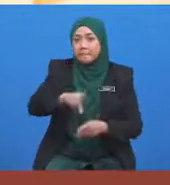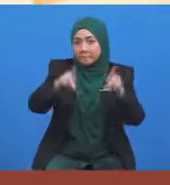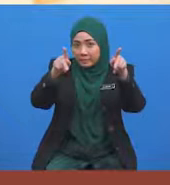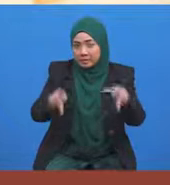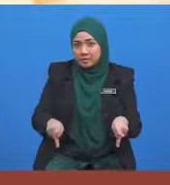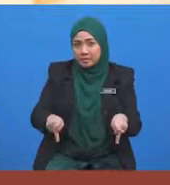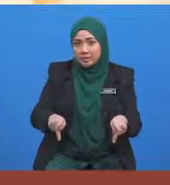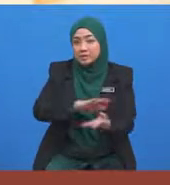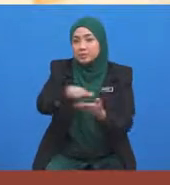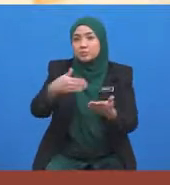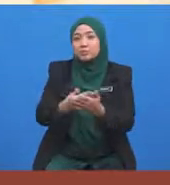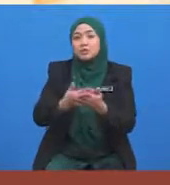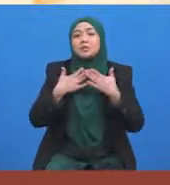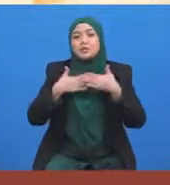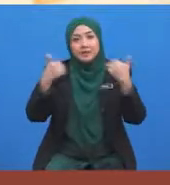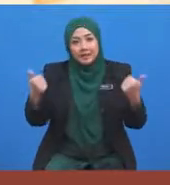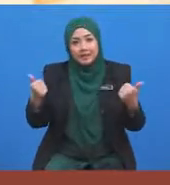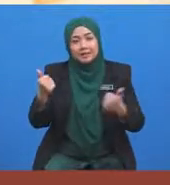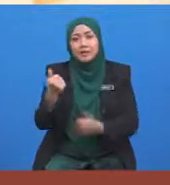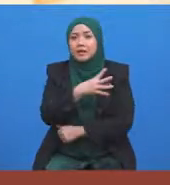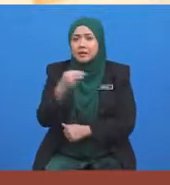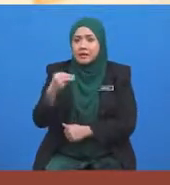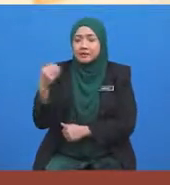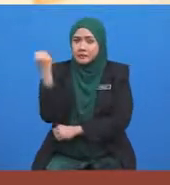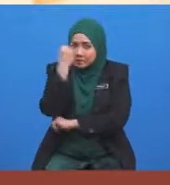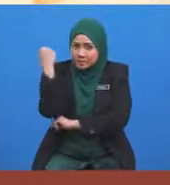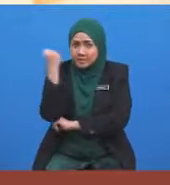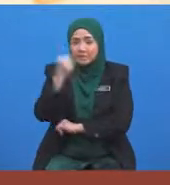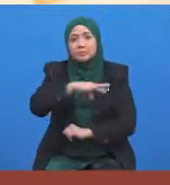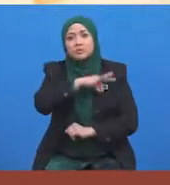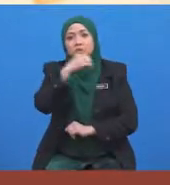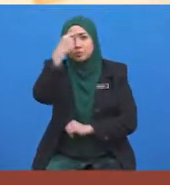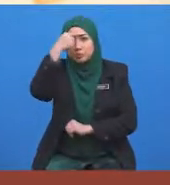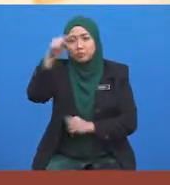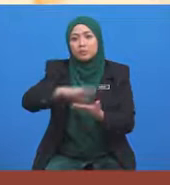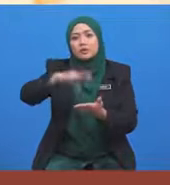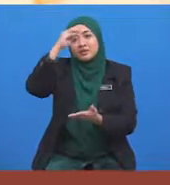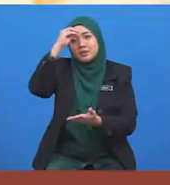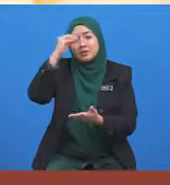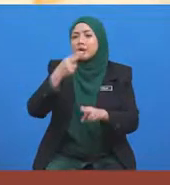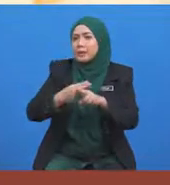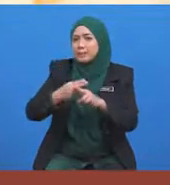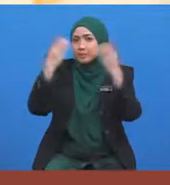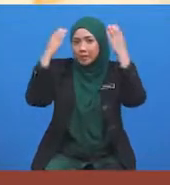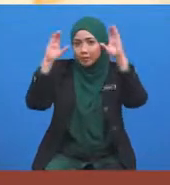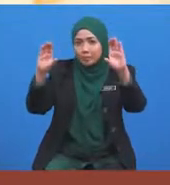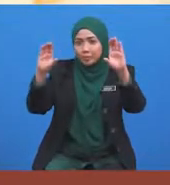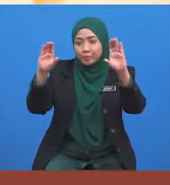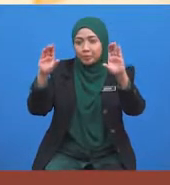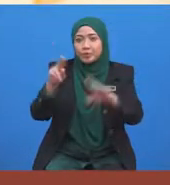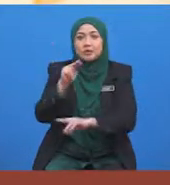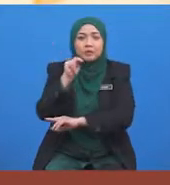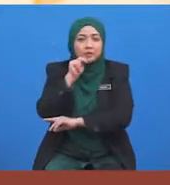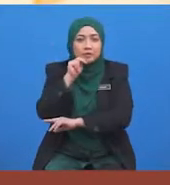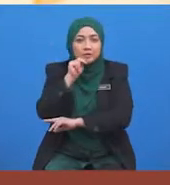berada dalam keadaan sihat dan sentiasa bersemangat untuk menuntut ilmu. Nama cikgu Mujirah binti